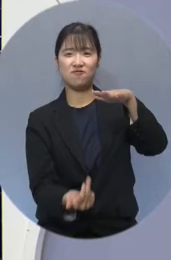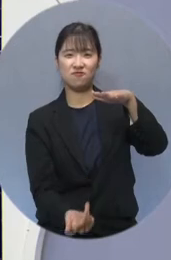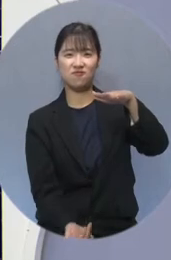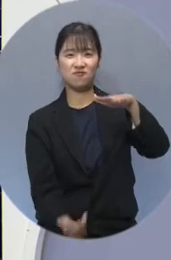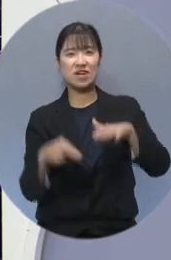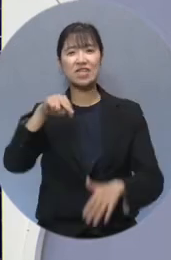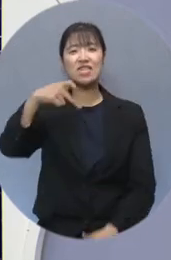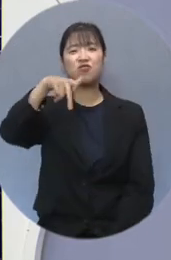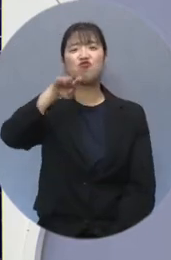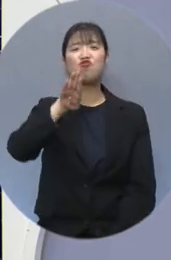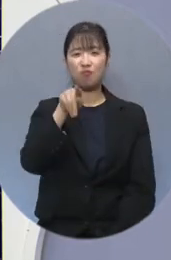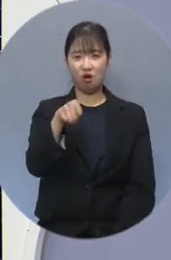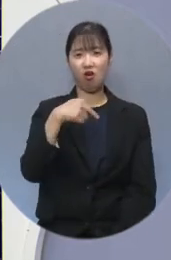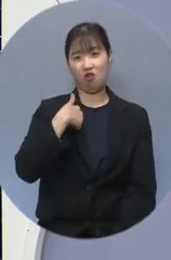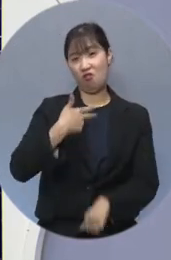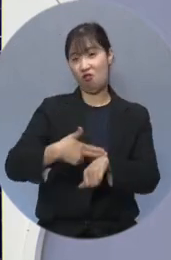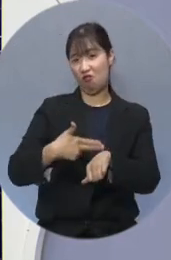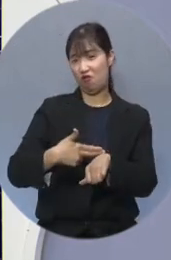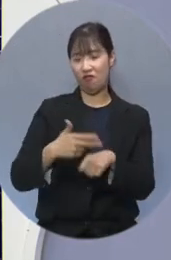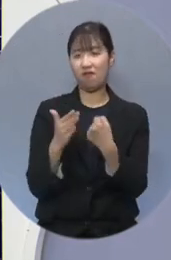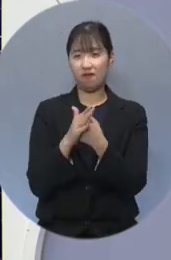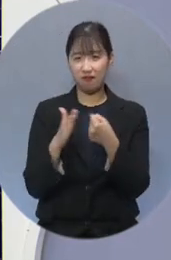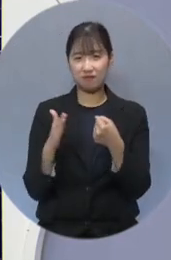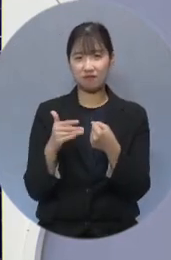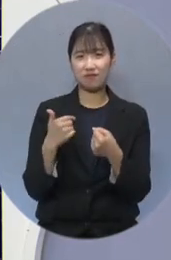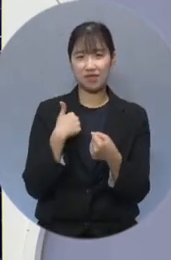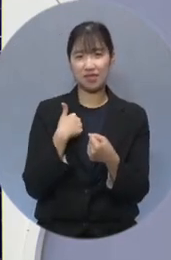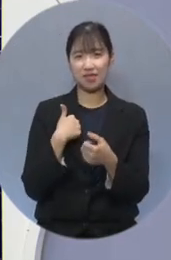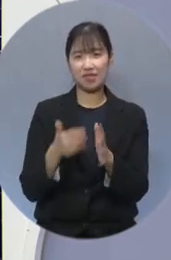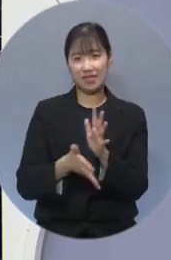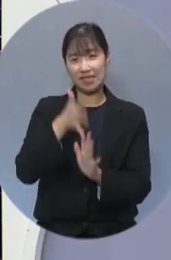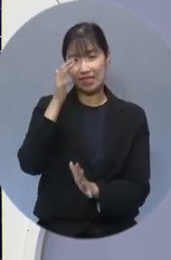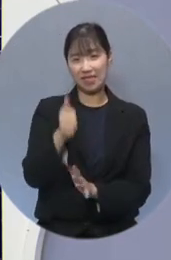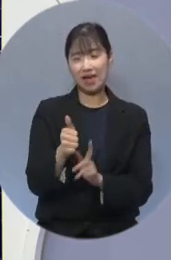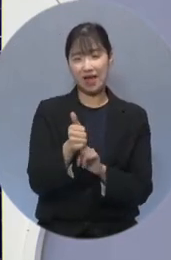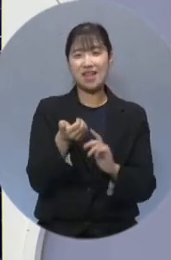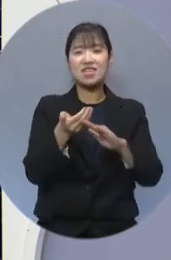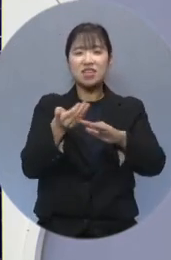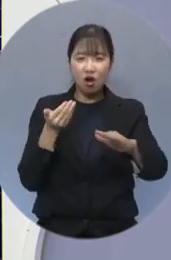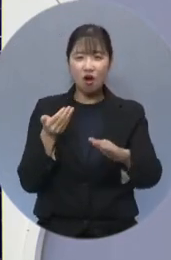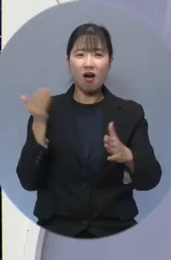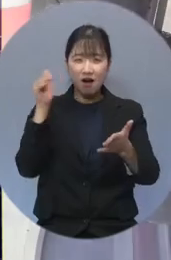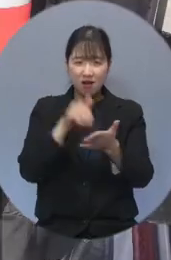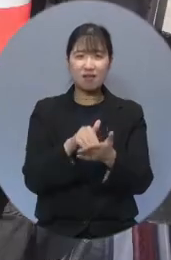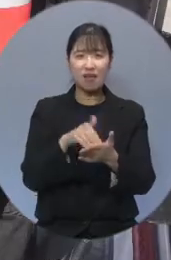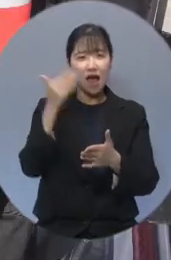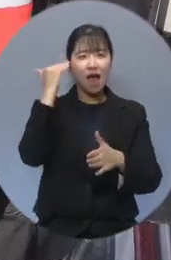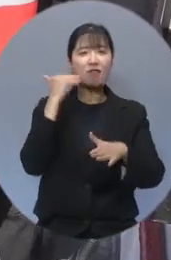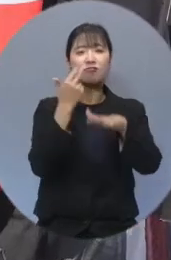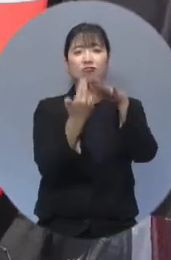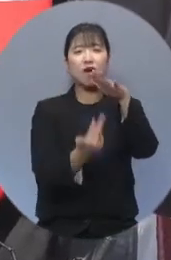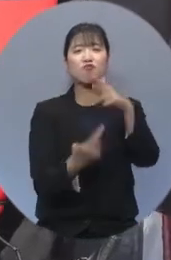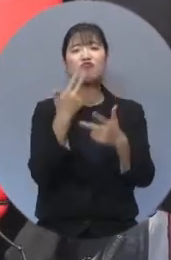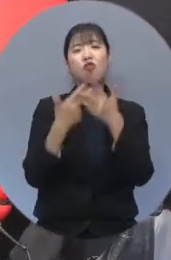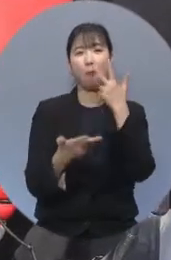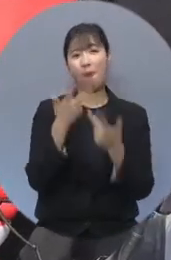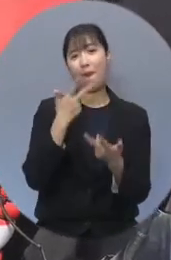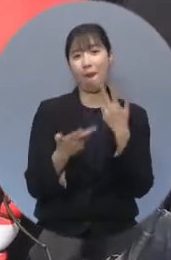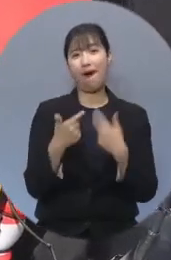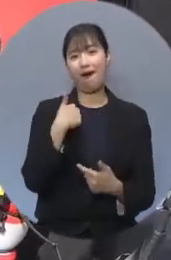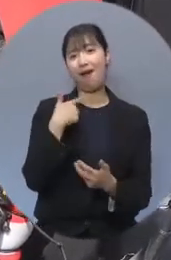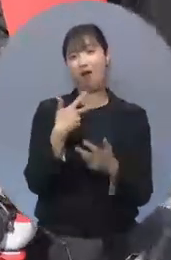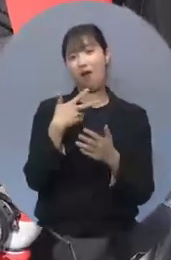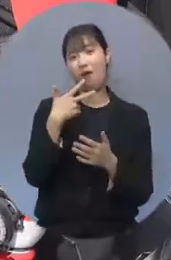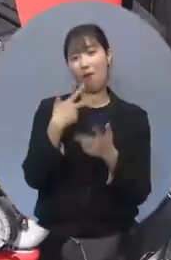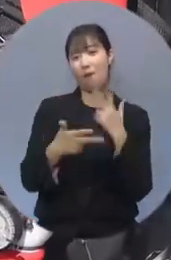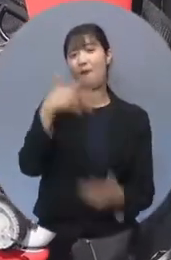스쿠버 강사입니다. 그래서 이제 뭐 시장하기 직전까지 한국 잠수협회 회장도